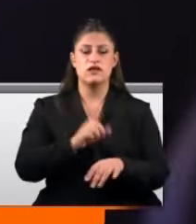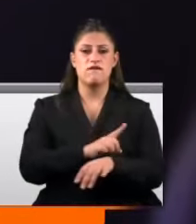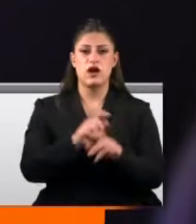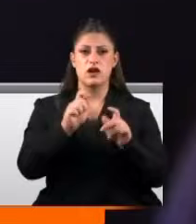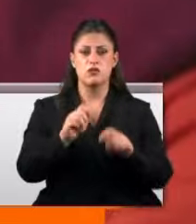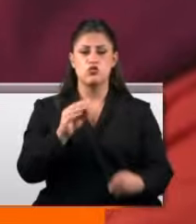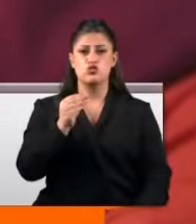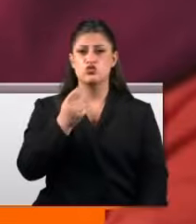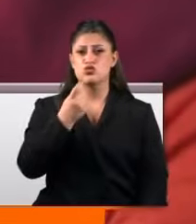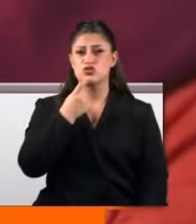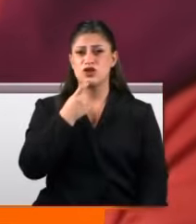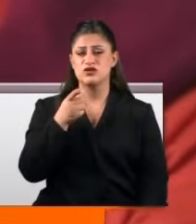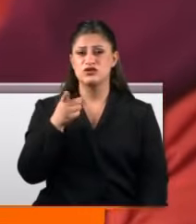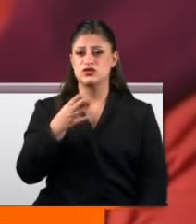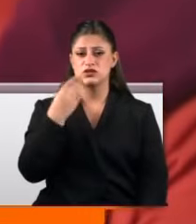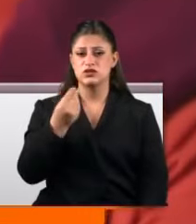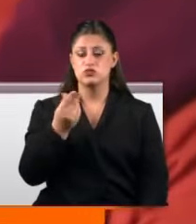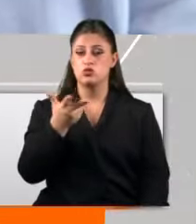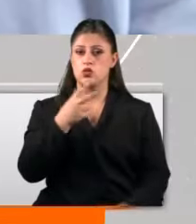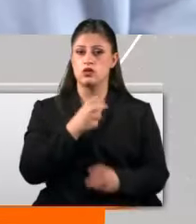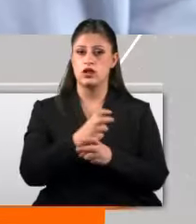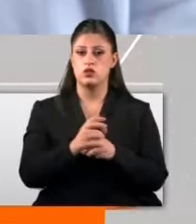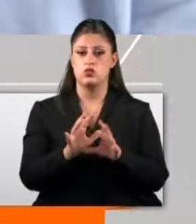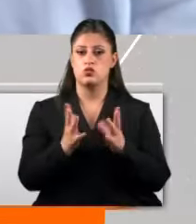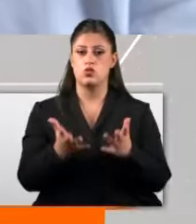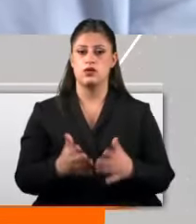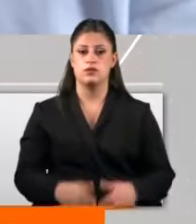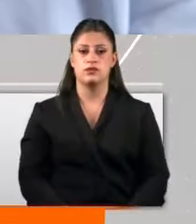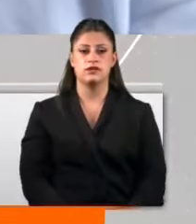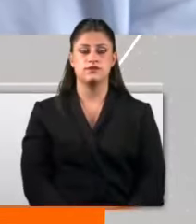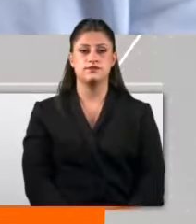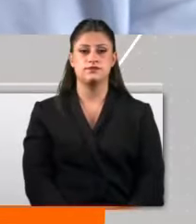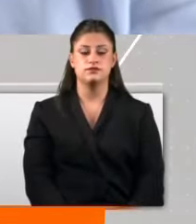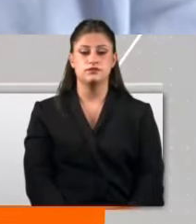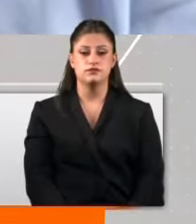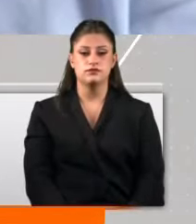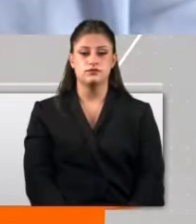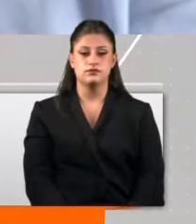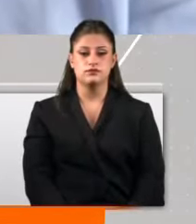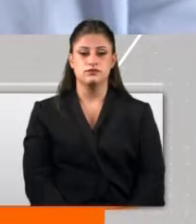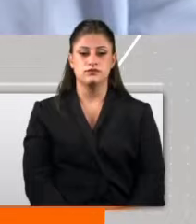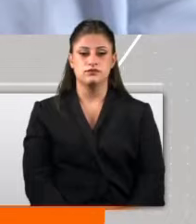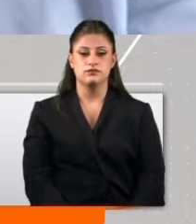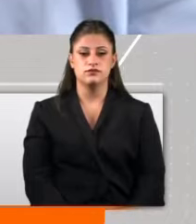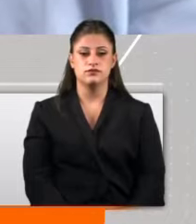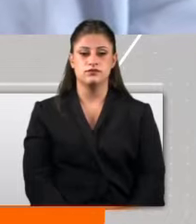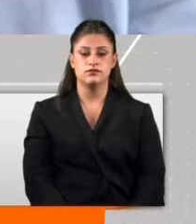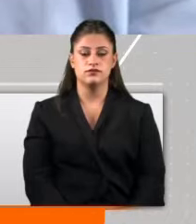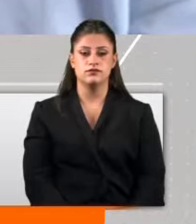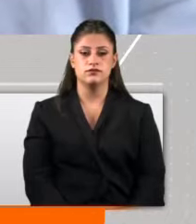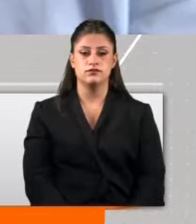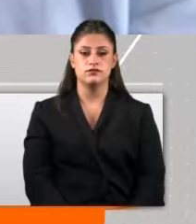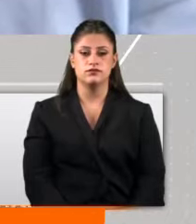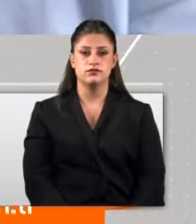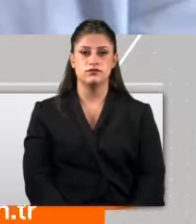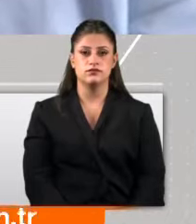yaştaki gençler için çok tehlikeli olabiliyor. Kişi orada bir bağ kuruyor ve oradan bir karşılık bekliyor. İlk başlarda bu